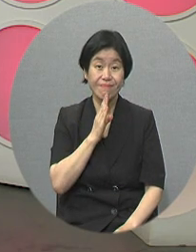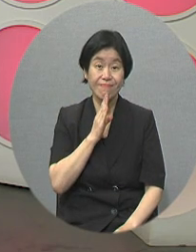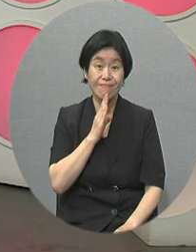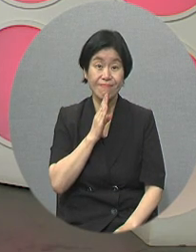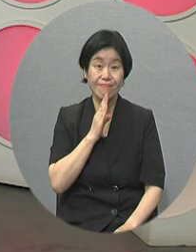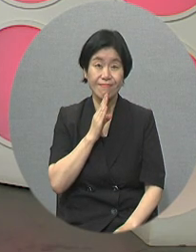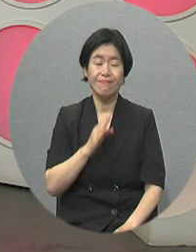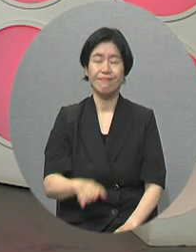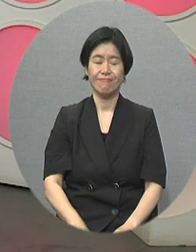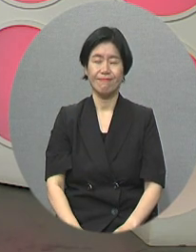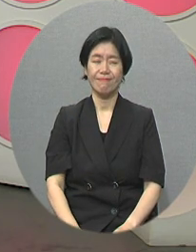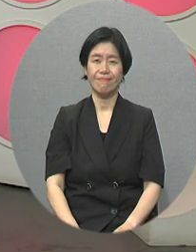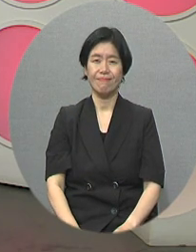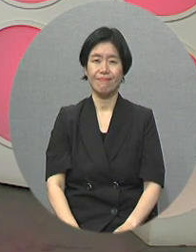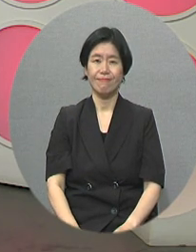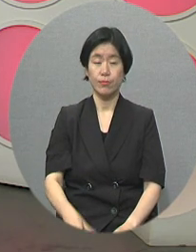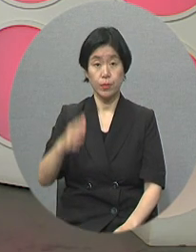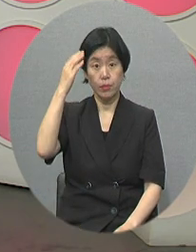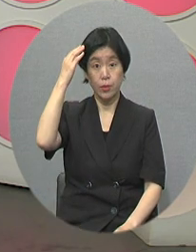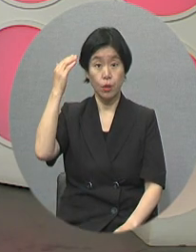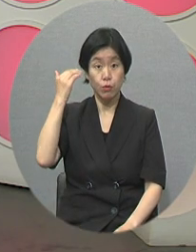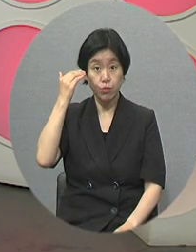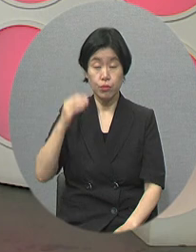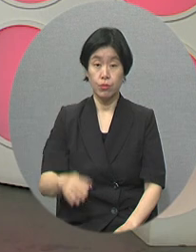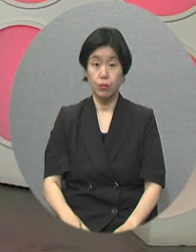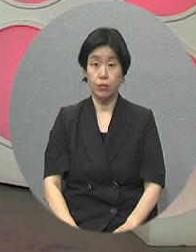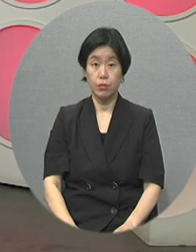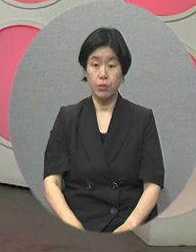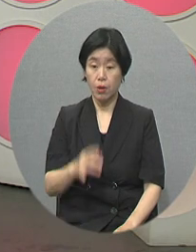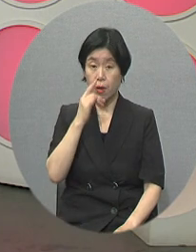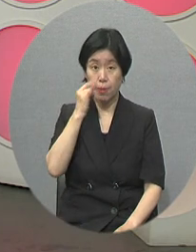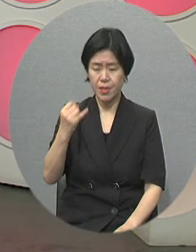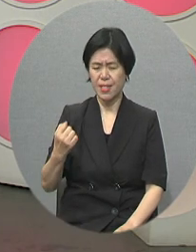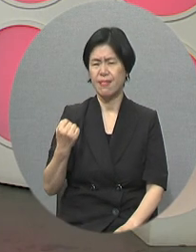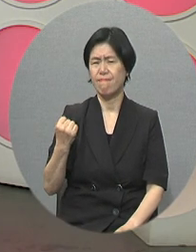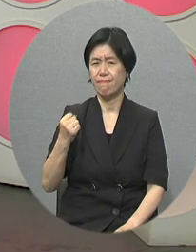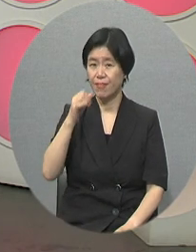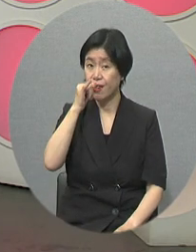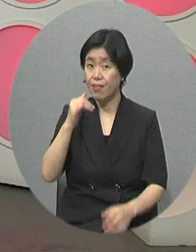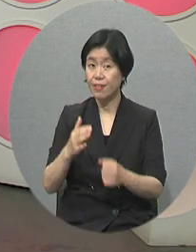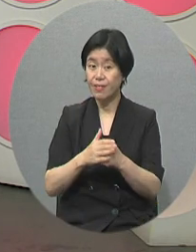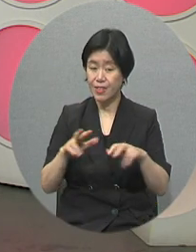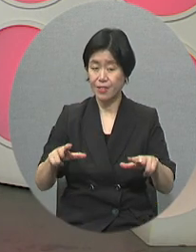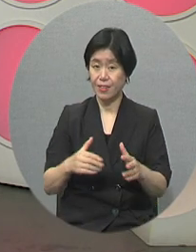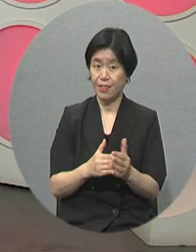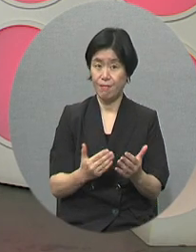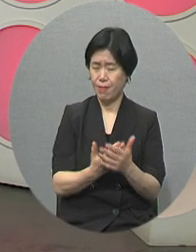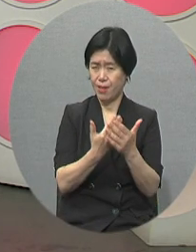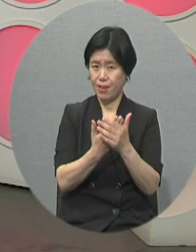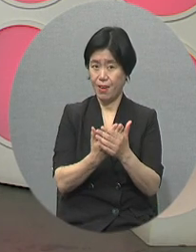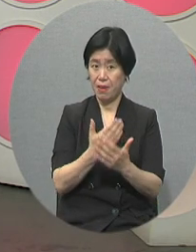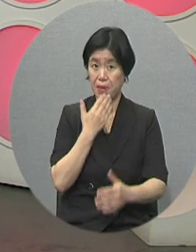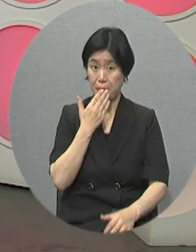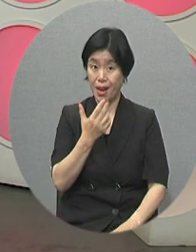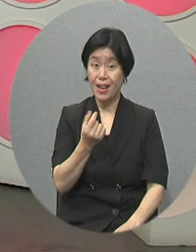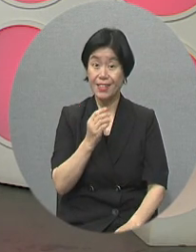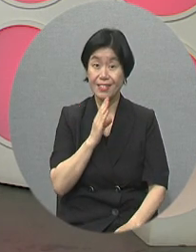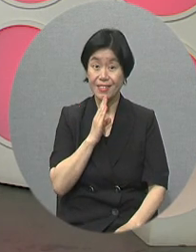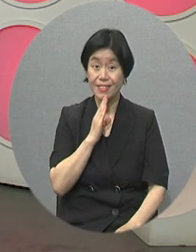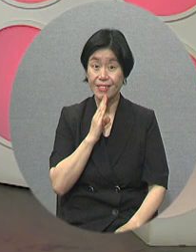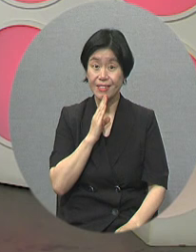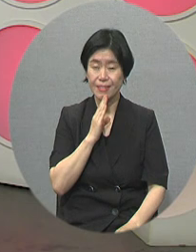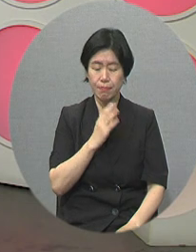게 가장 어울리는 것 같습니다. 우리나라 대한민국이요? 어머님들 때문에 진짜로 이렇게 여기까지